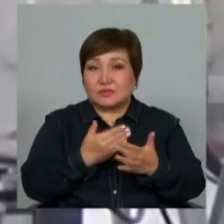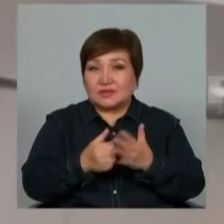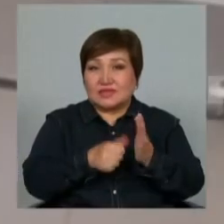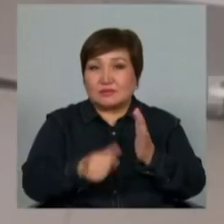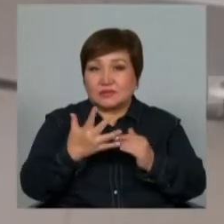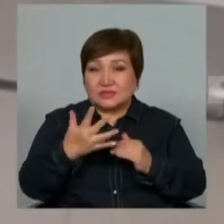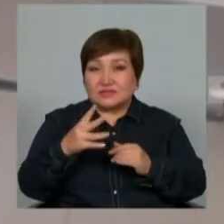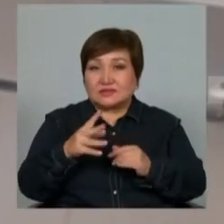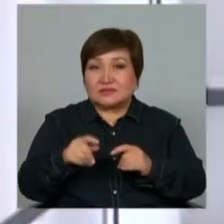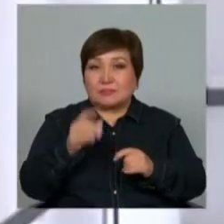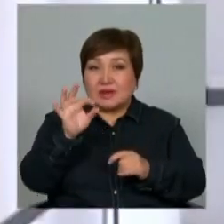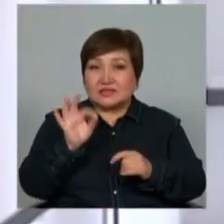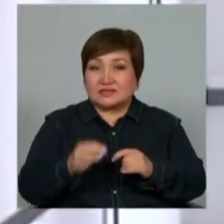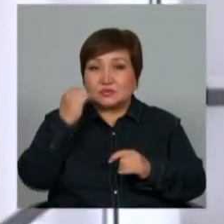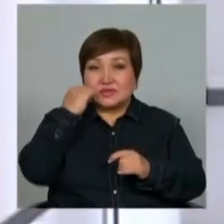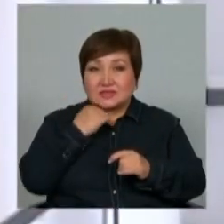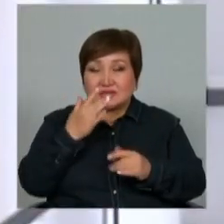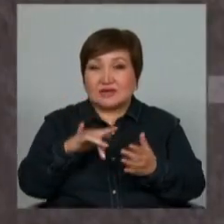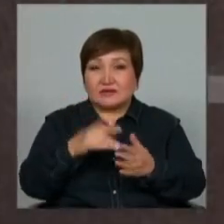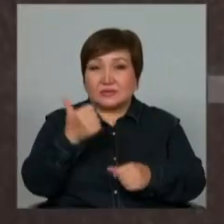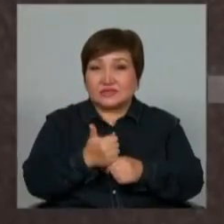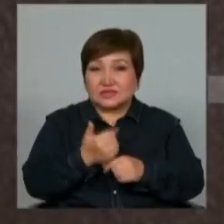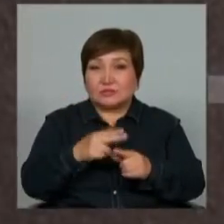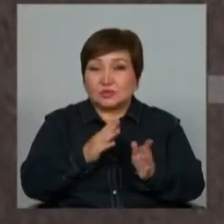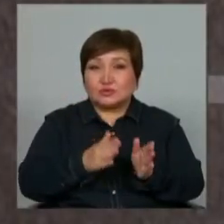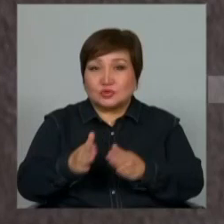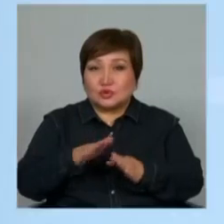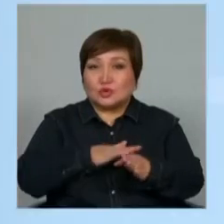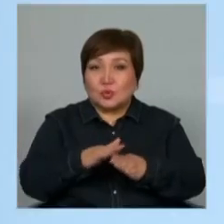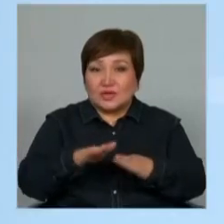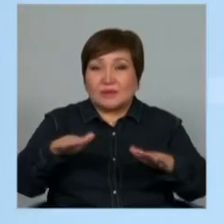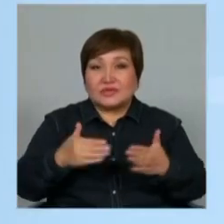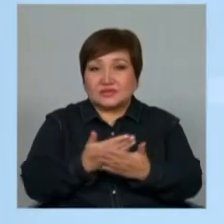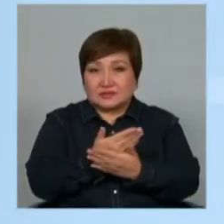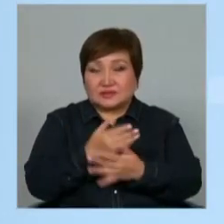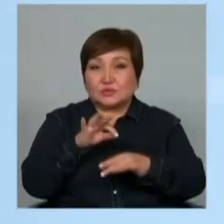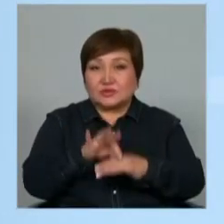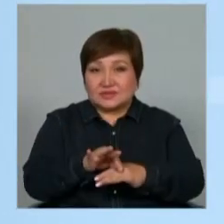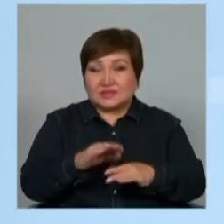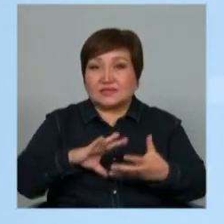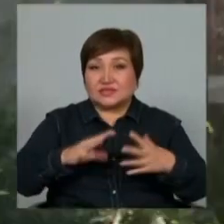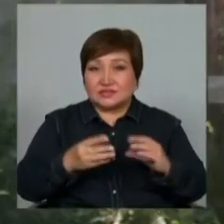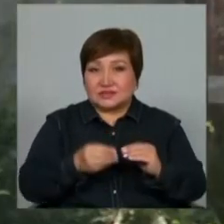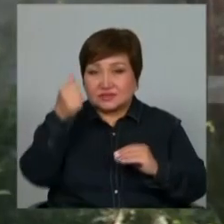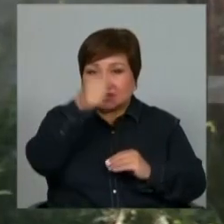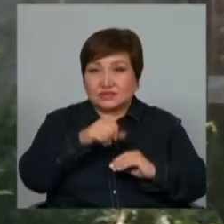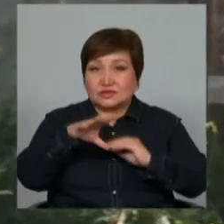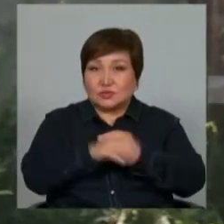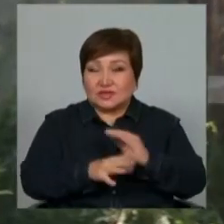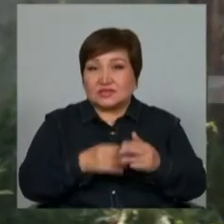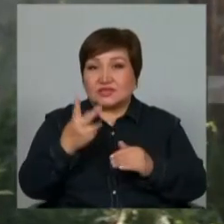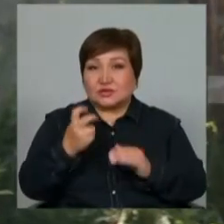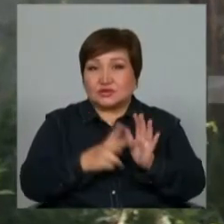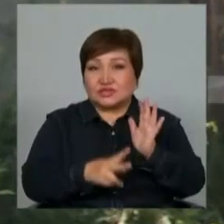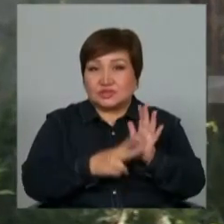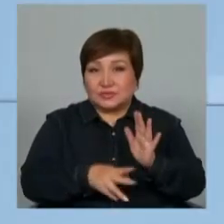9-ы шыққан. Ал қала басшысының сөзінше, бұл жүйе толық модернизациялаудан өтеді. Нәтижесінде жыл соңына дейін 270 шақырым